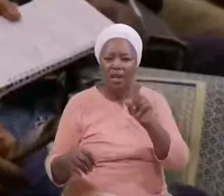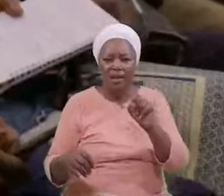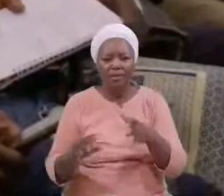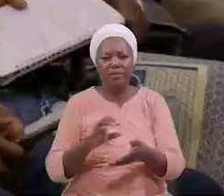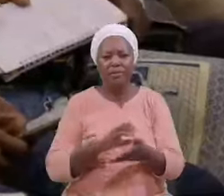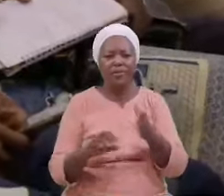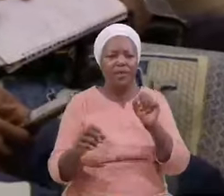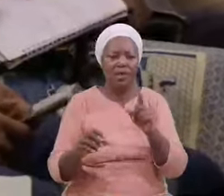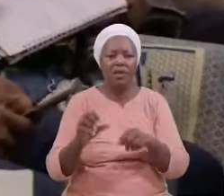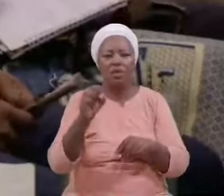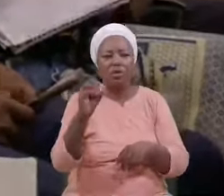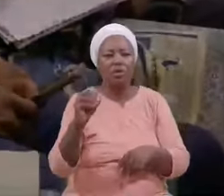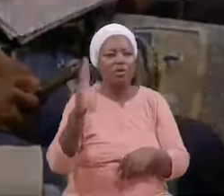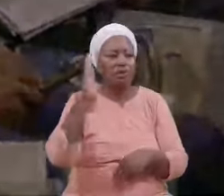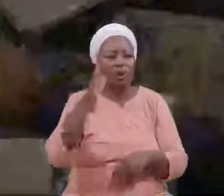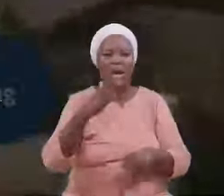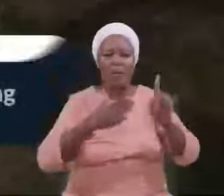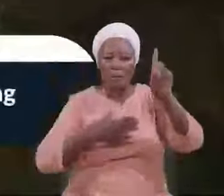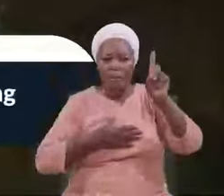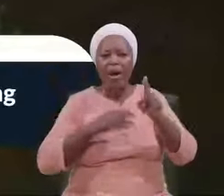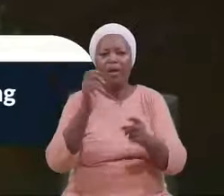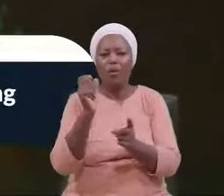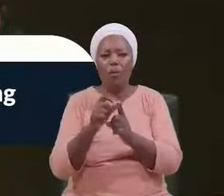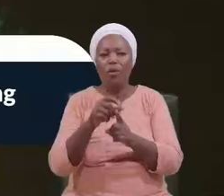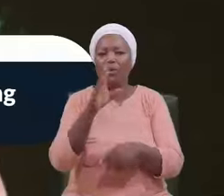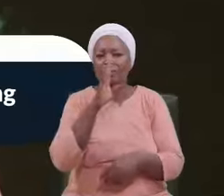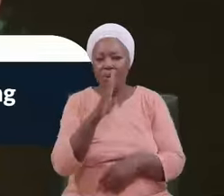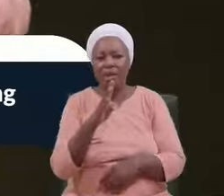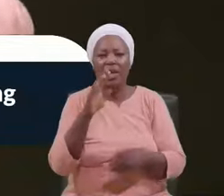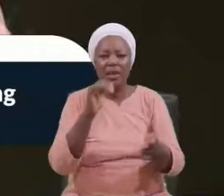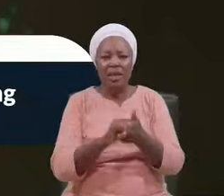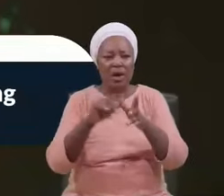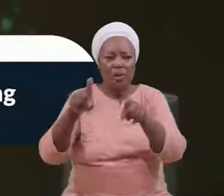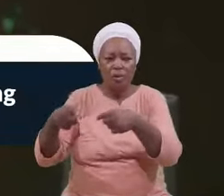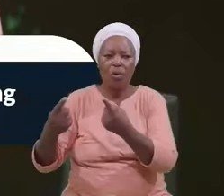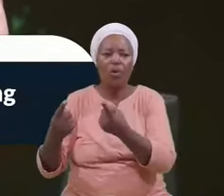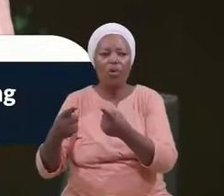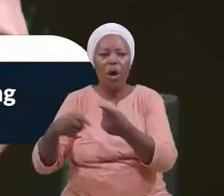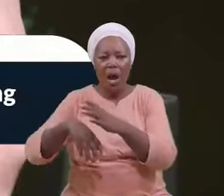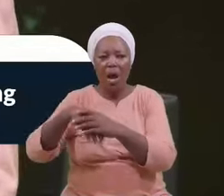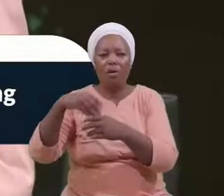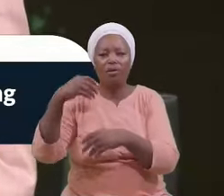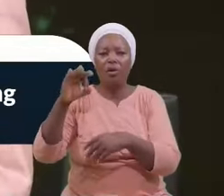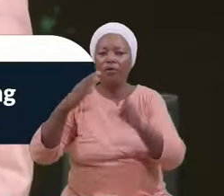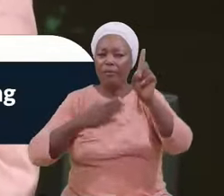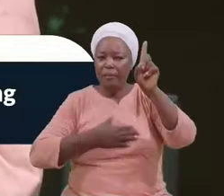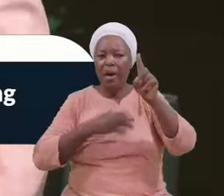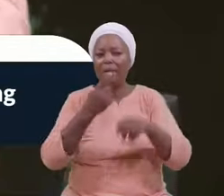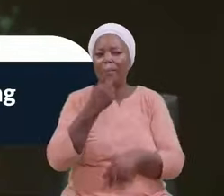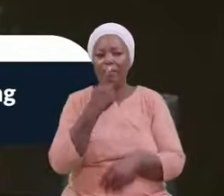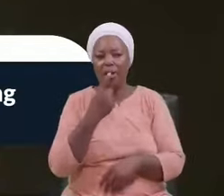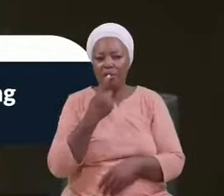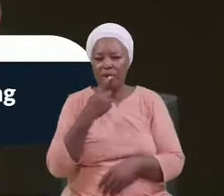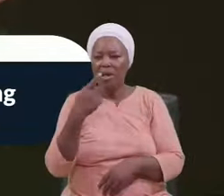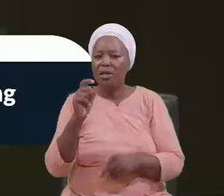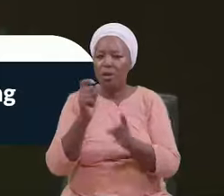Ainsi en est-il de ma parole qui sort de ma bouche, la parole de